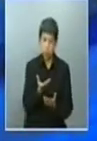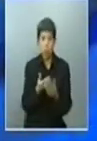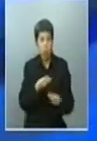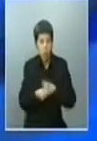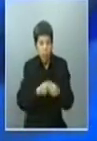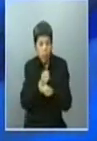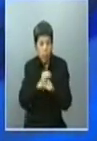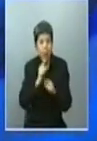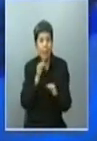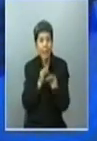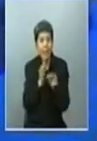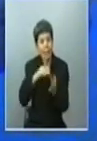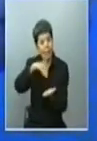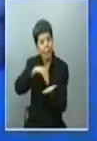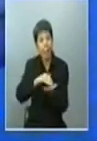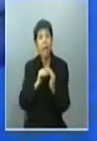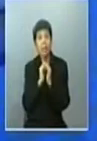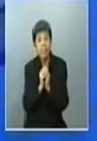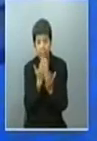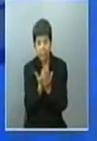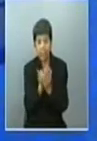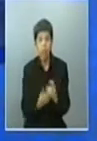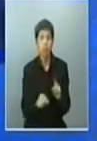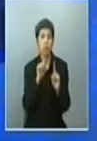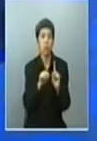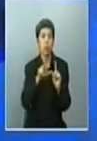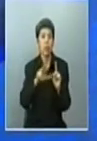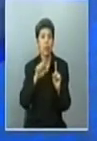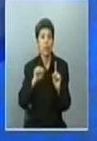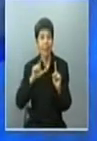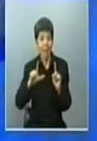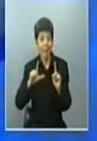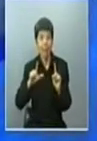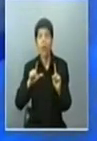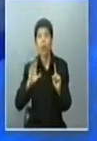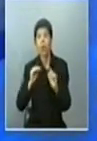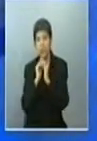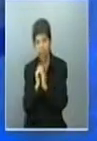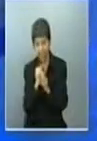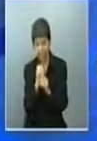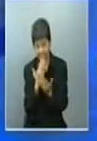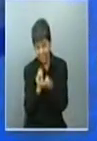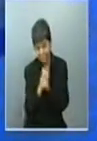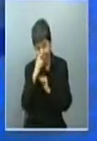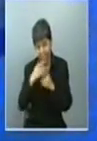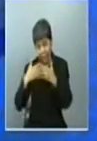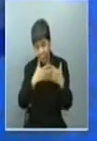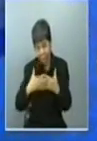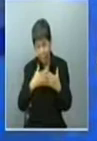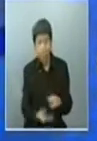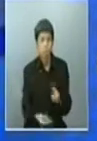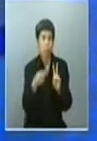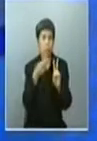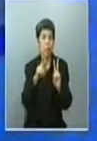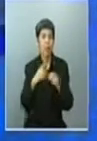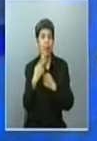นะคะจากธนาคารกลางของจีนจำนวนทั้งสิ้น 1.3 แสนล้านหยวนนะคะหรือคิดเป็นเงินสหรัฐนั้นประมาณ 20,000 ล้านดอลล